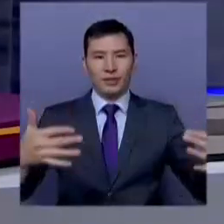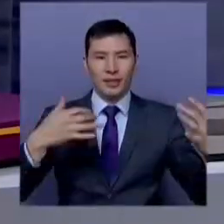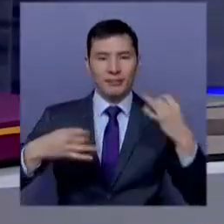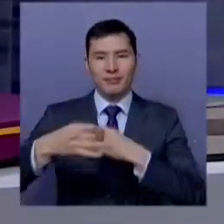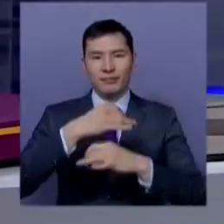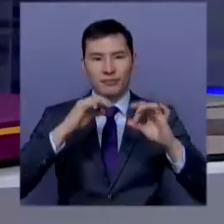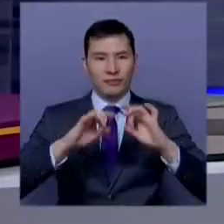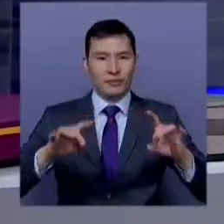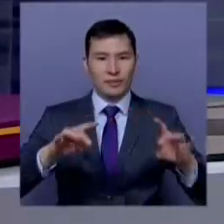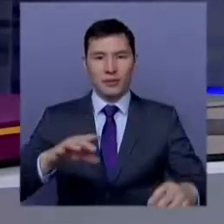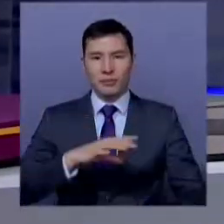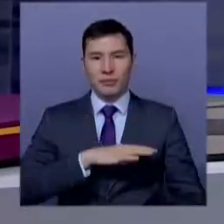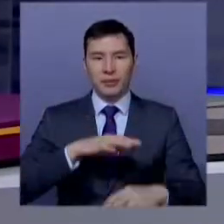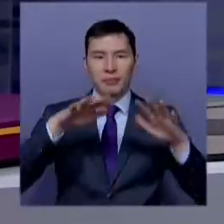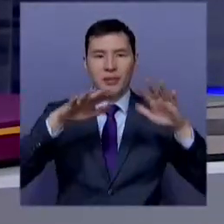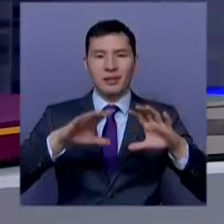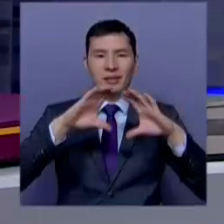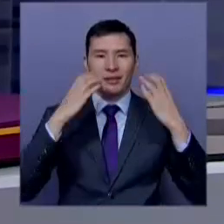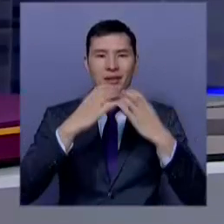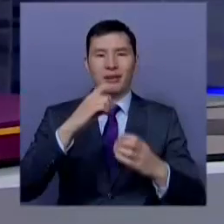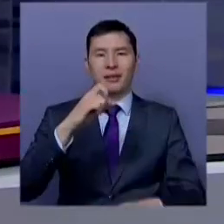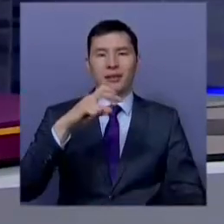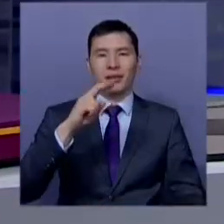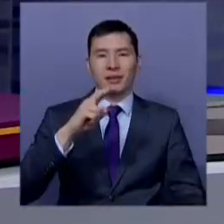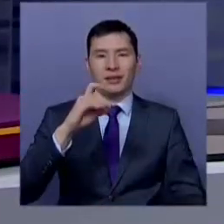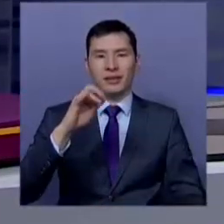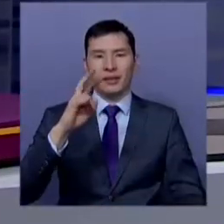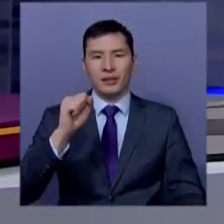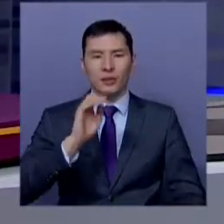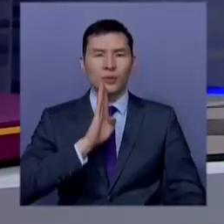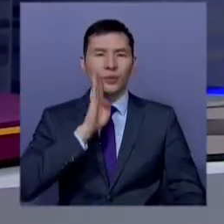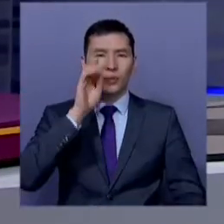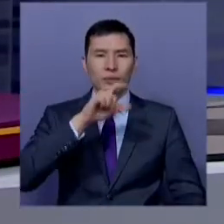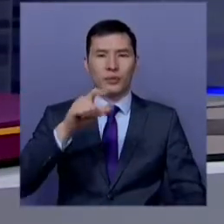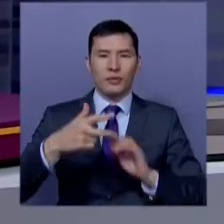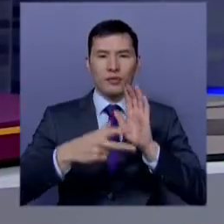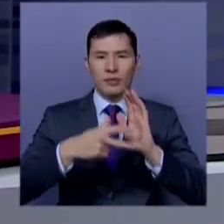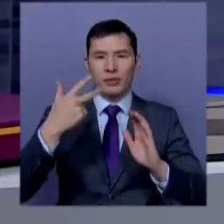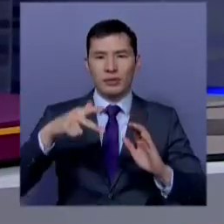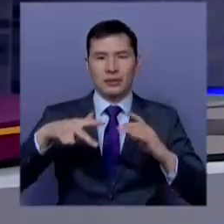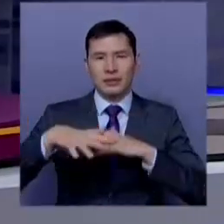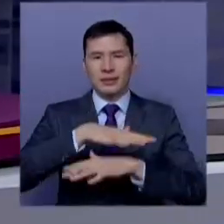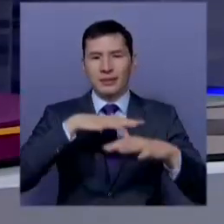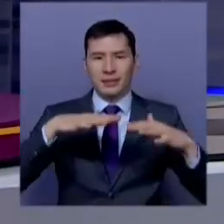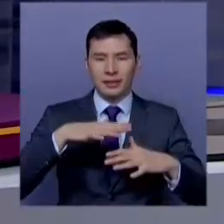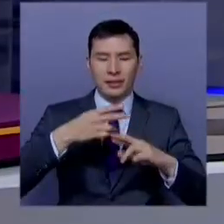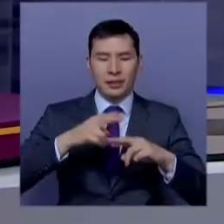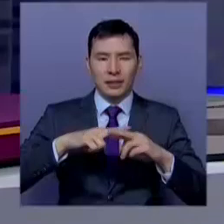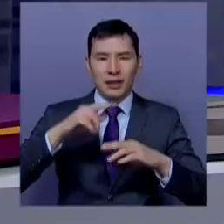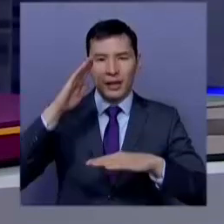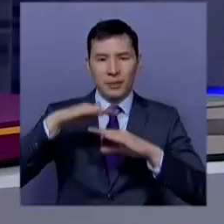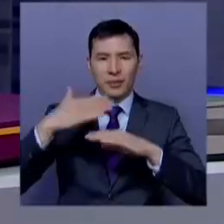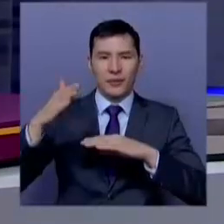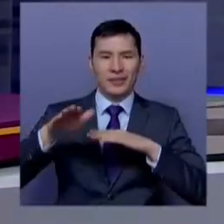форматта өтті. Халық арена спорт сарайына жиналған қалың көпшілік таңғы сағат 8:30-нан бастап, әуелі қала әкімінің орынбасарлары мен